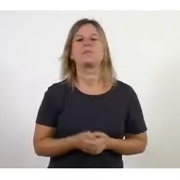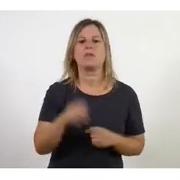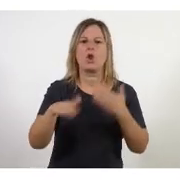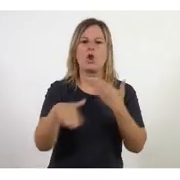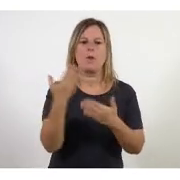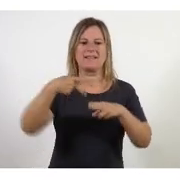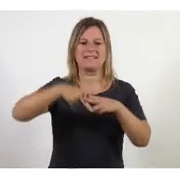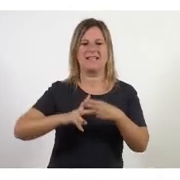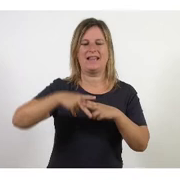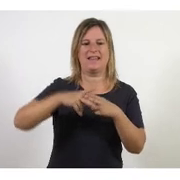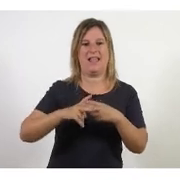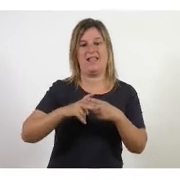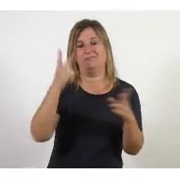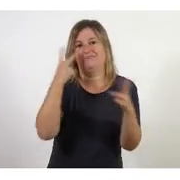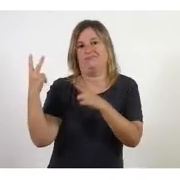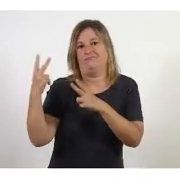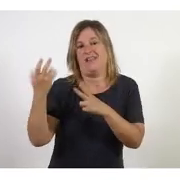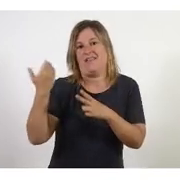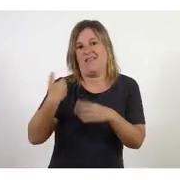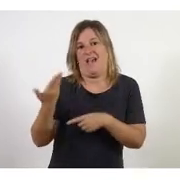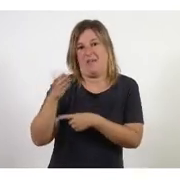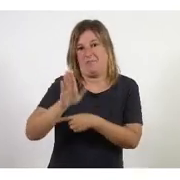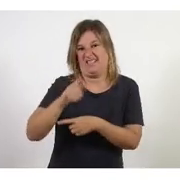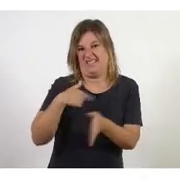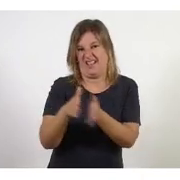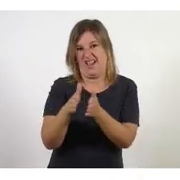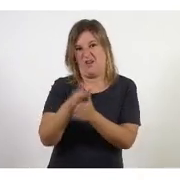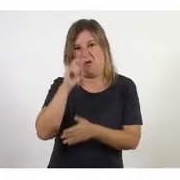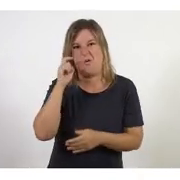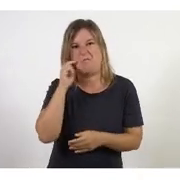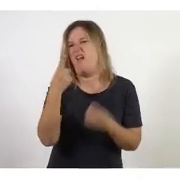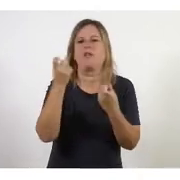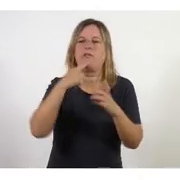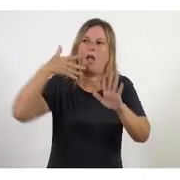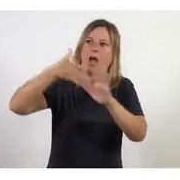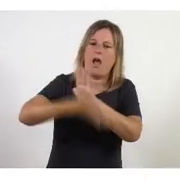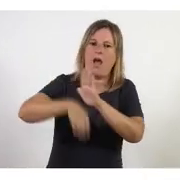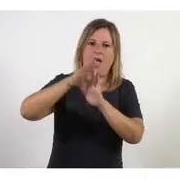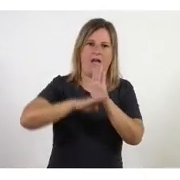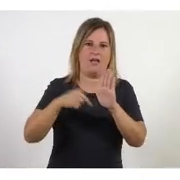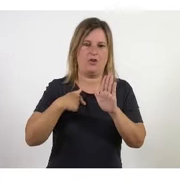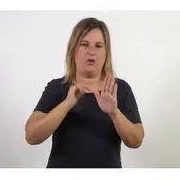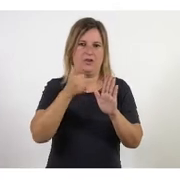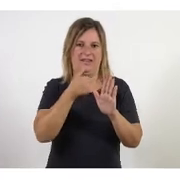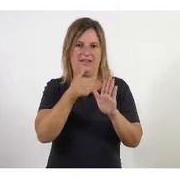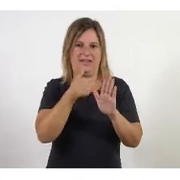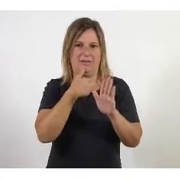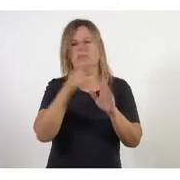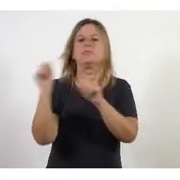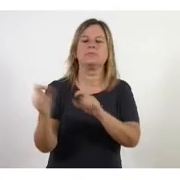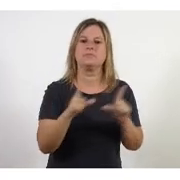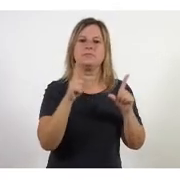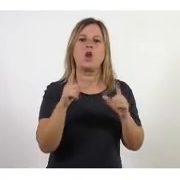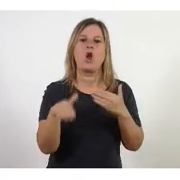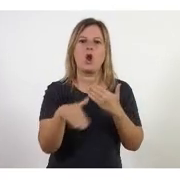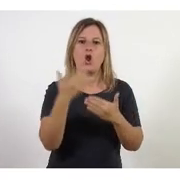amb el taller. Aquest sóc jo, ja m'ha presentat l'Enric, crec que no fa falta que us torni a explicar qui sóc ni a què em dedico. Comencem amb